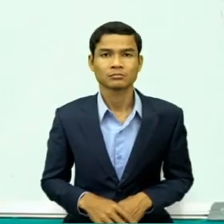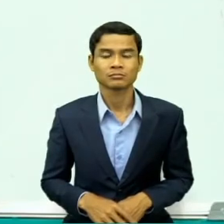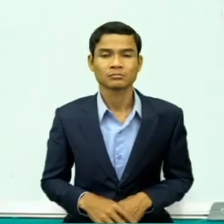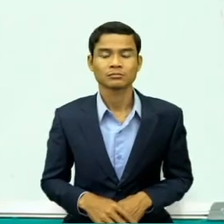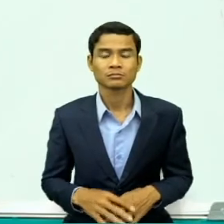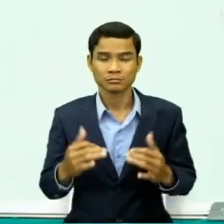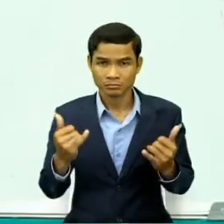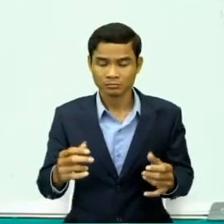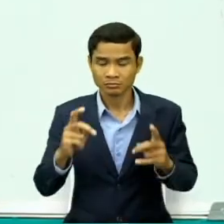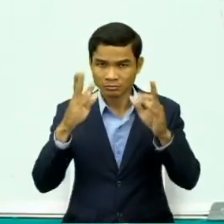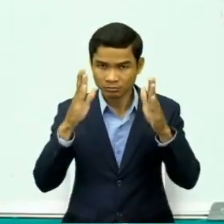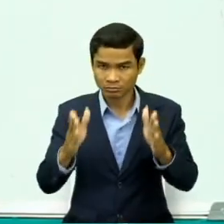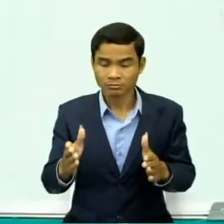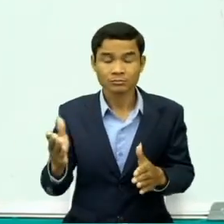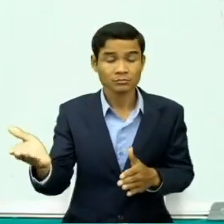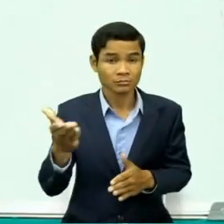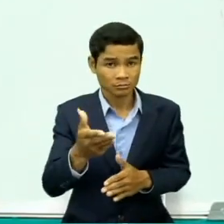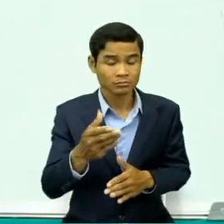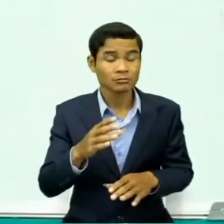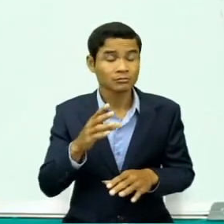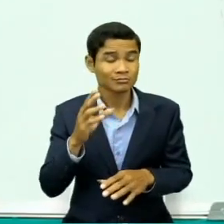trải lời nè cửu tục bê chún